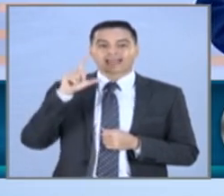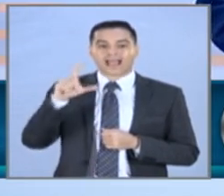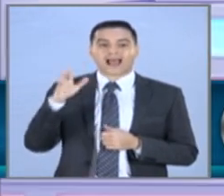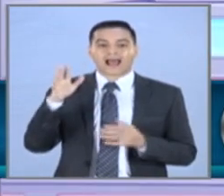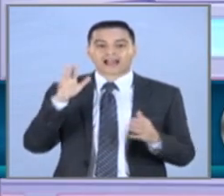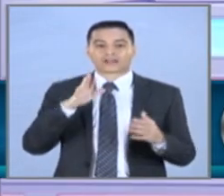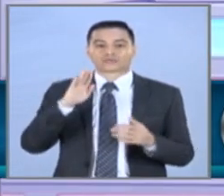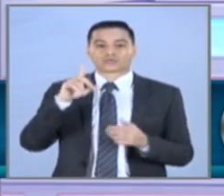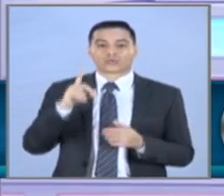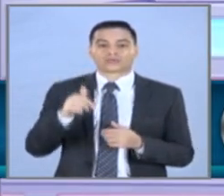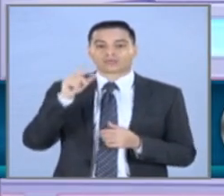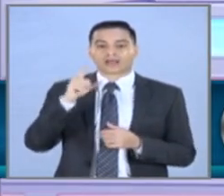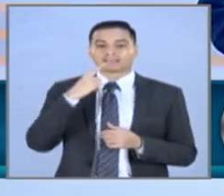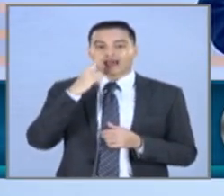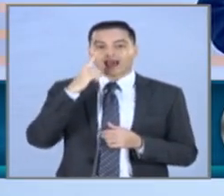العابدين الثاني من